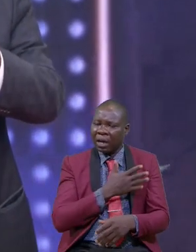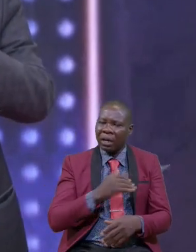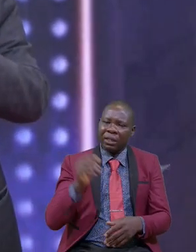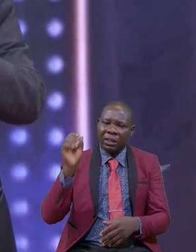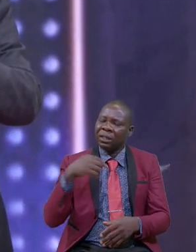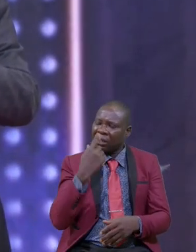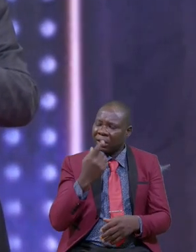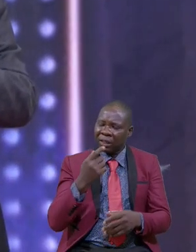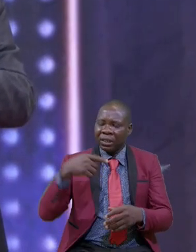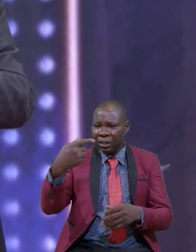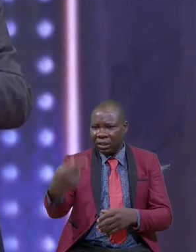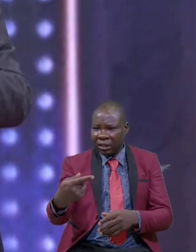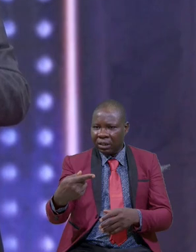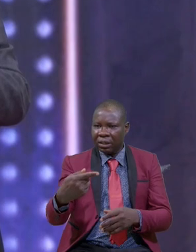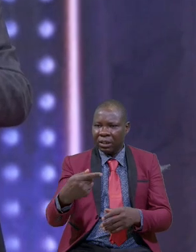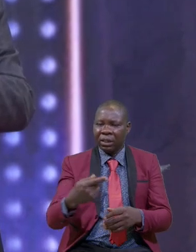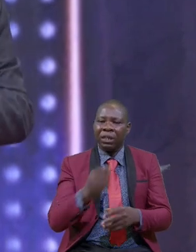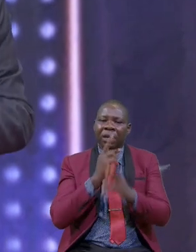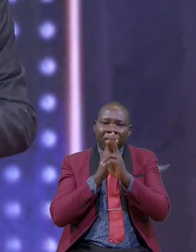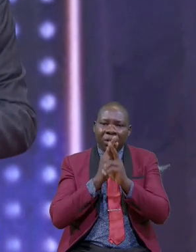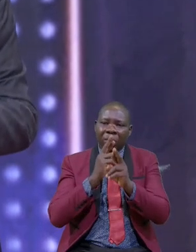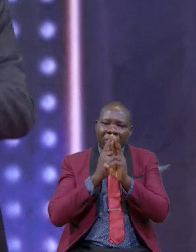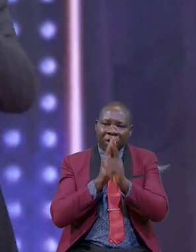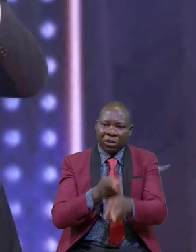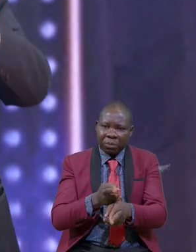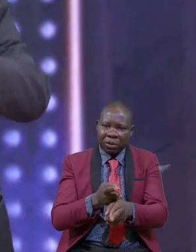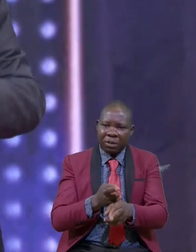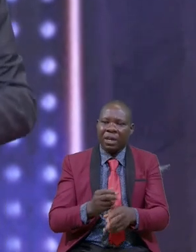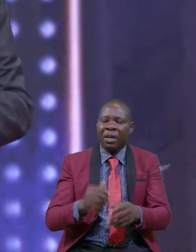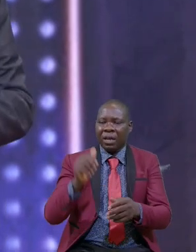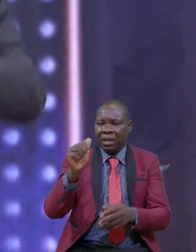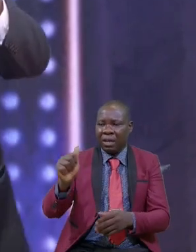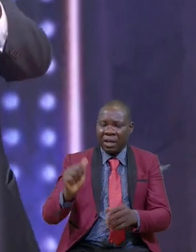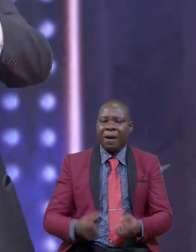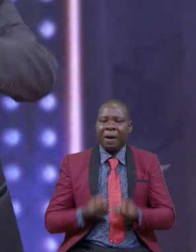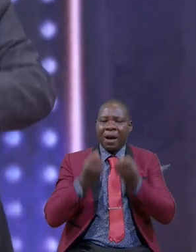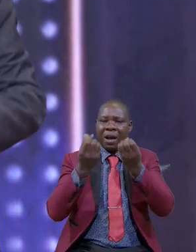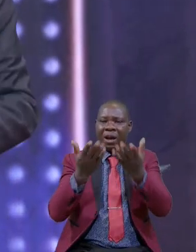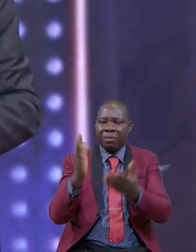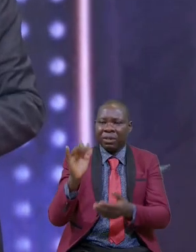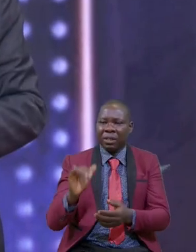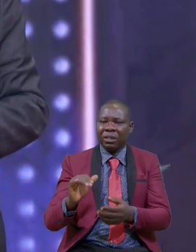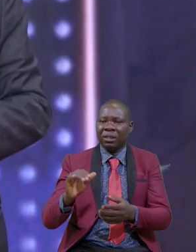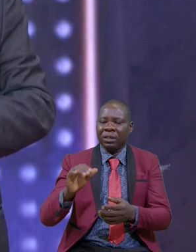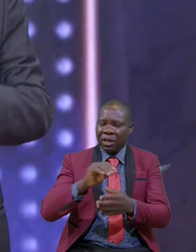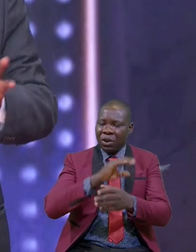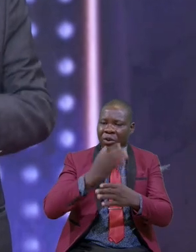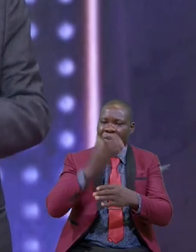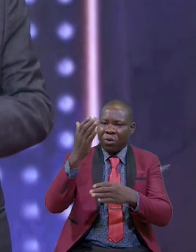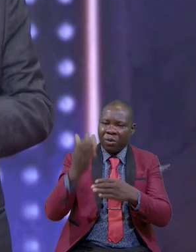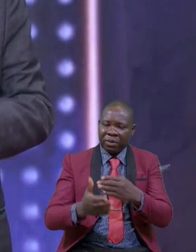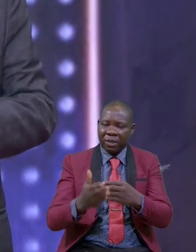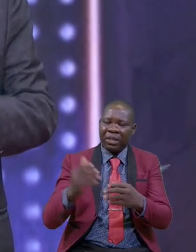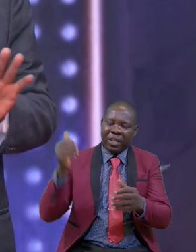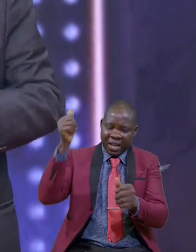Dieu répond abondamment and completely et complètement every time. À tout moment. He said, il dit, you know, as an American, il dit